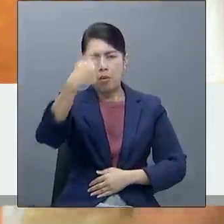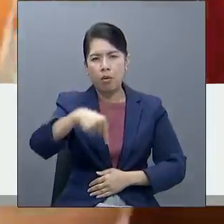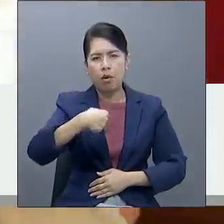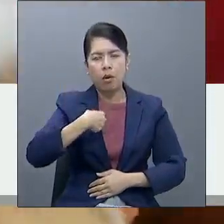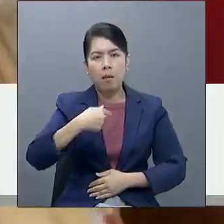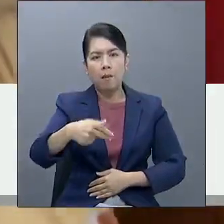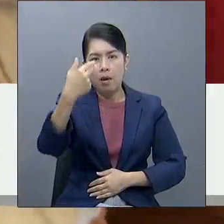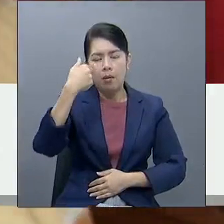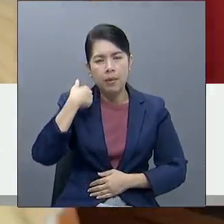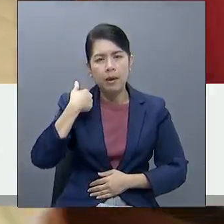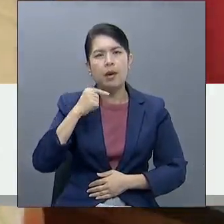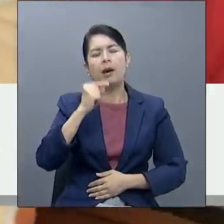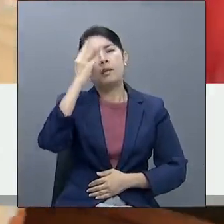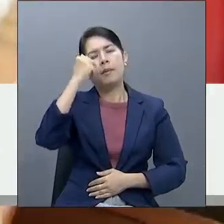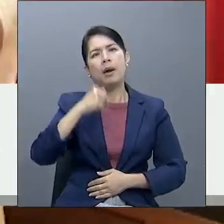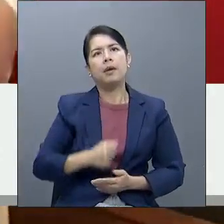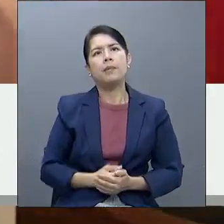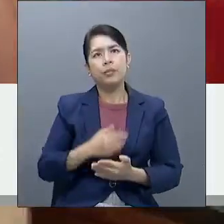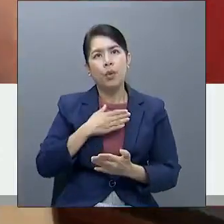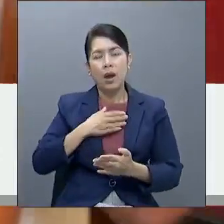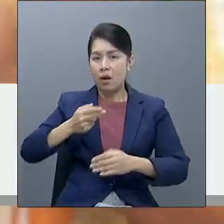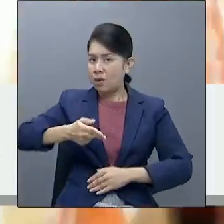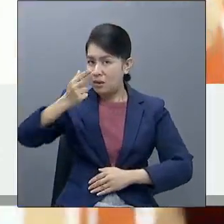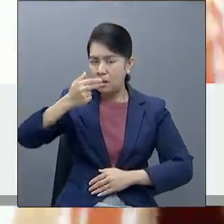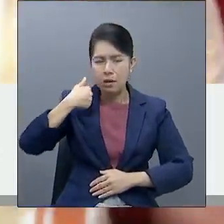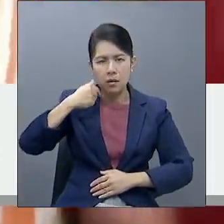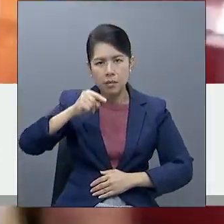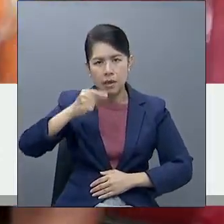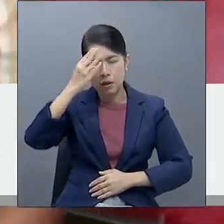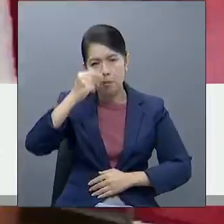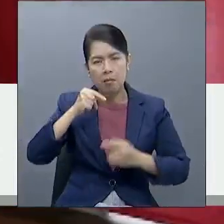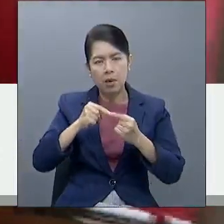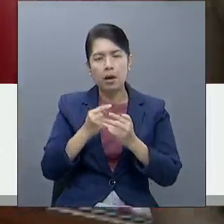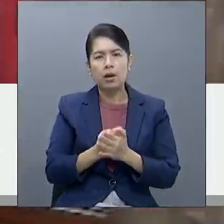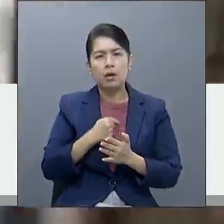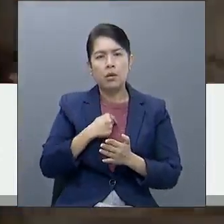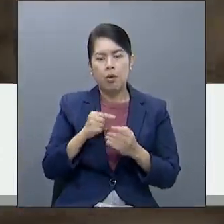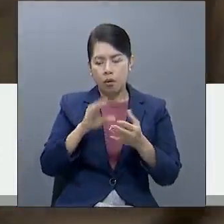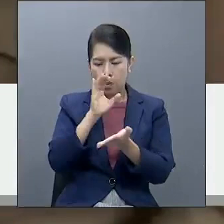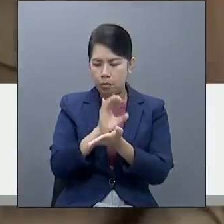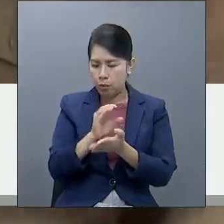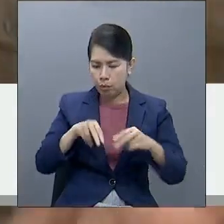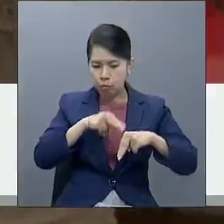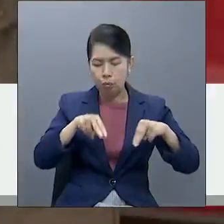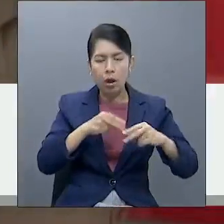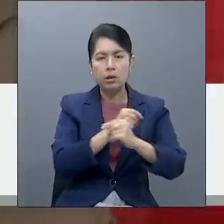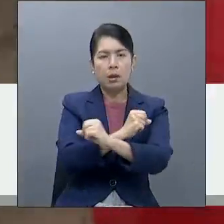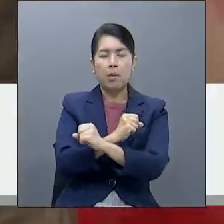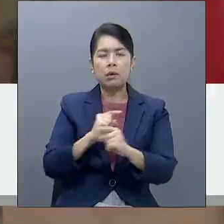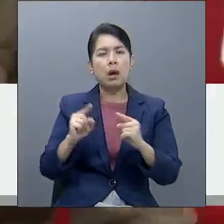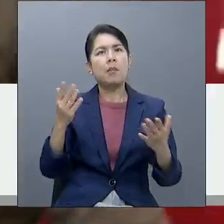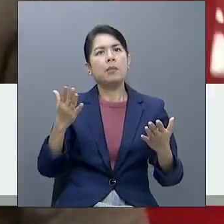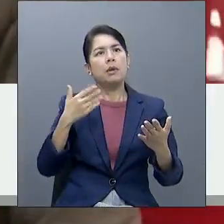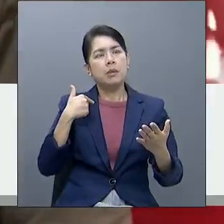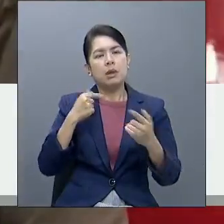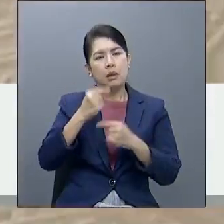ดังนั้นการใช้อาวุธปืนยิงผู้ก่อเหตุที่ยังอยู่หน้าร้านประกอบกับไม่มีตำรวจมาดูแลเรื่องของความปลอดภัยผู้ก่อเหตุก็